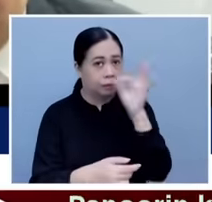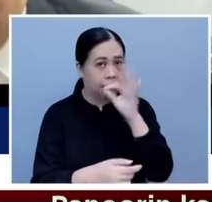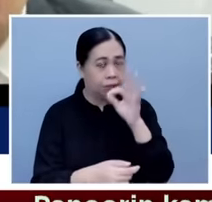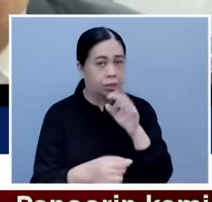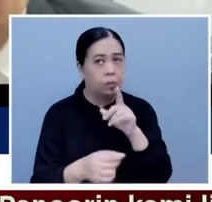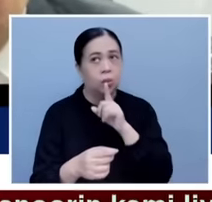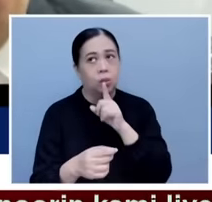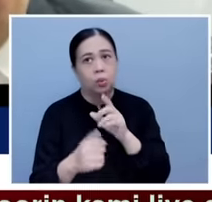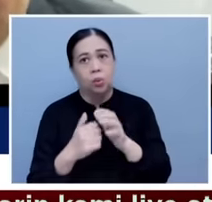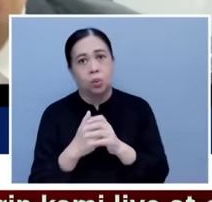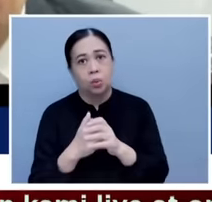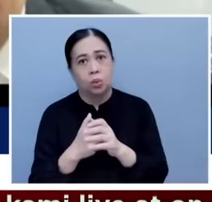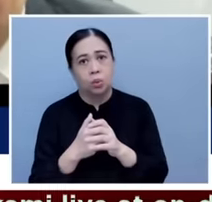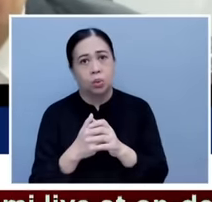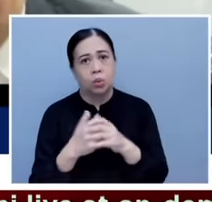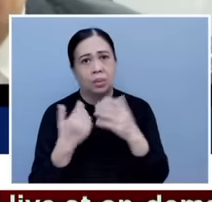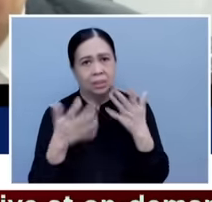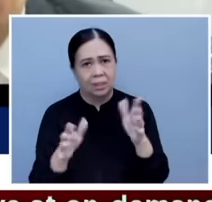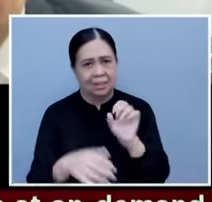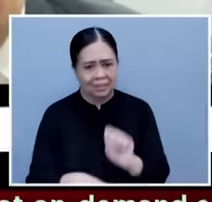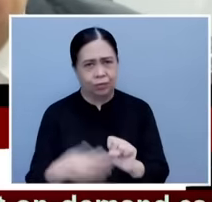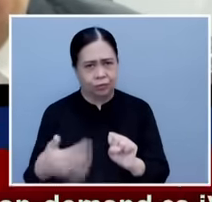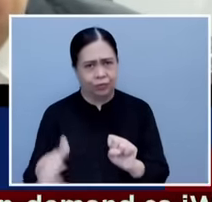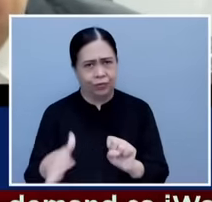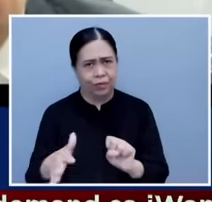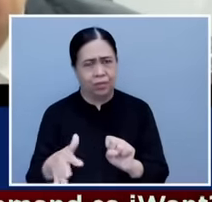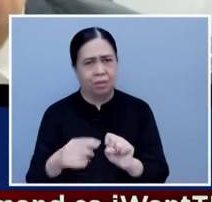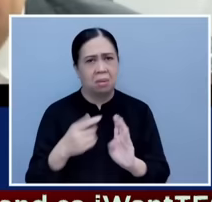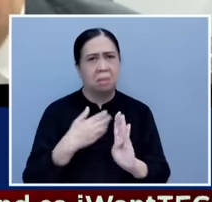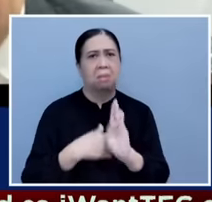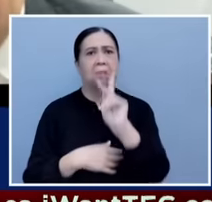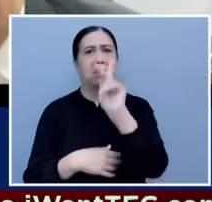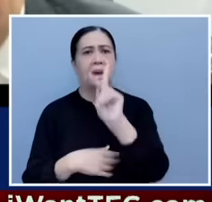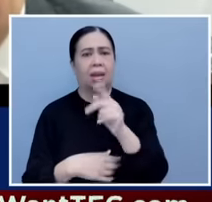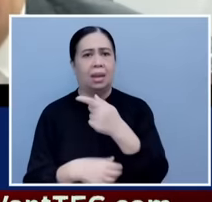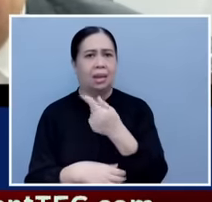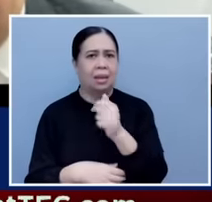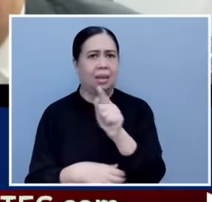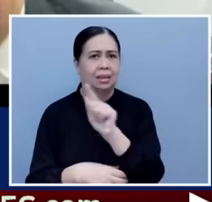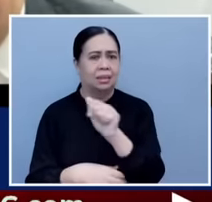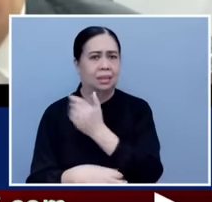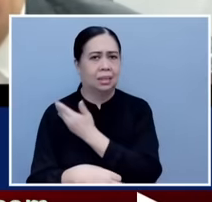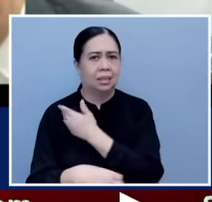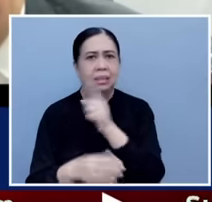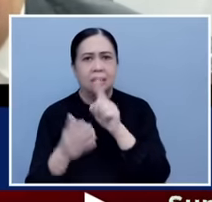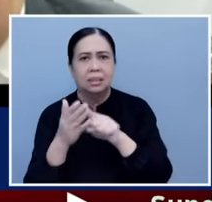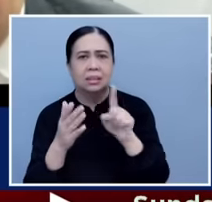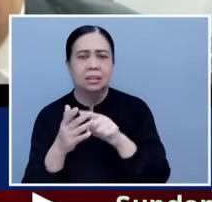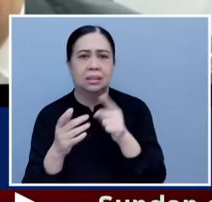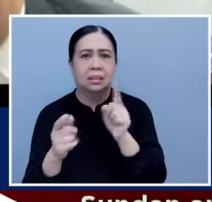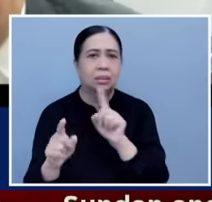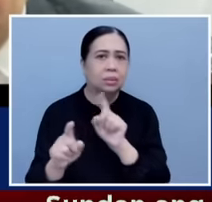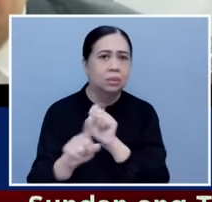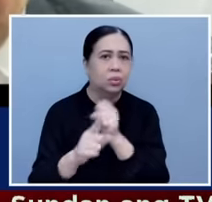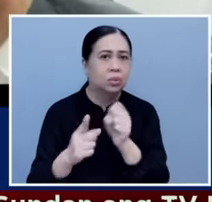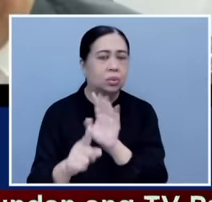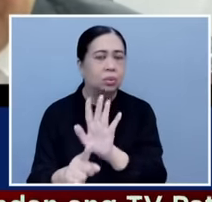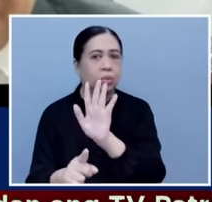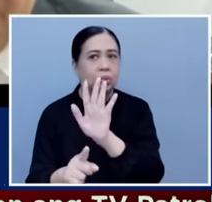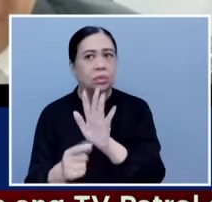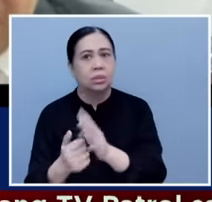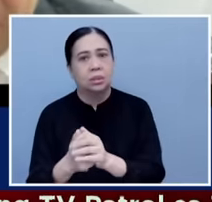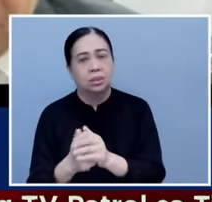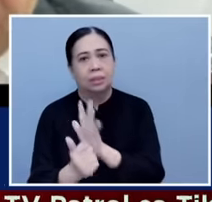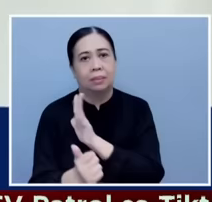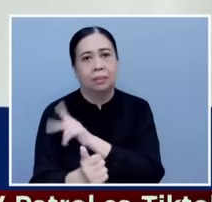actually were already in the south but returned to Gaza City to check the condition of the